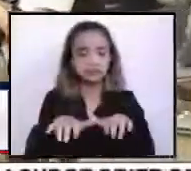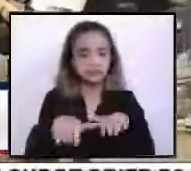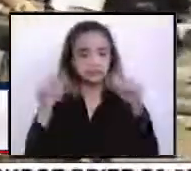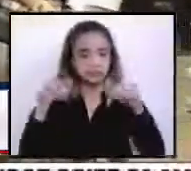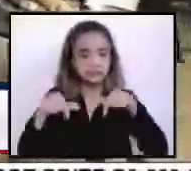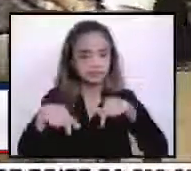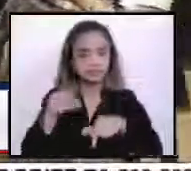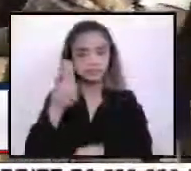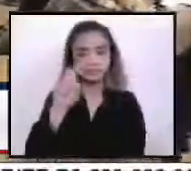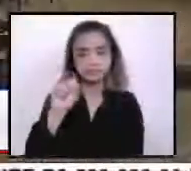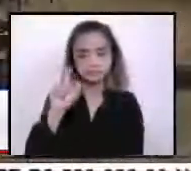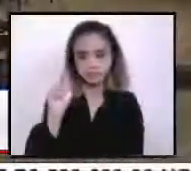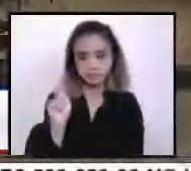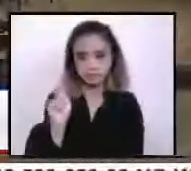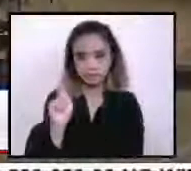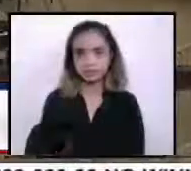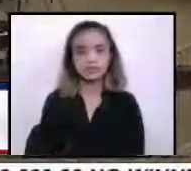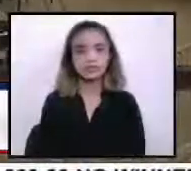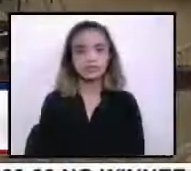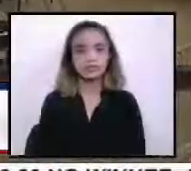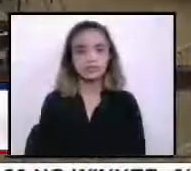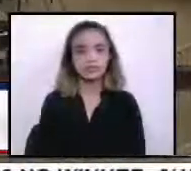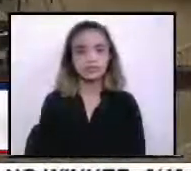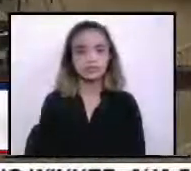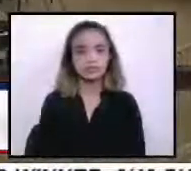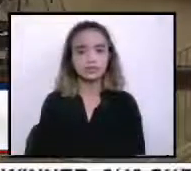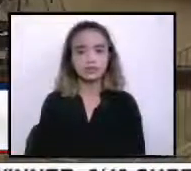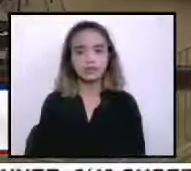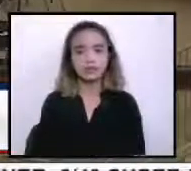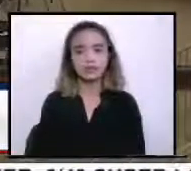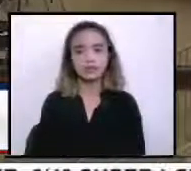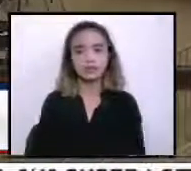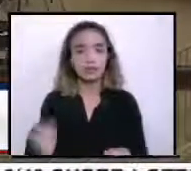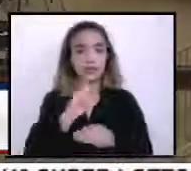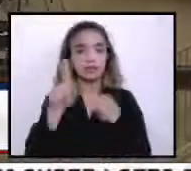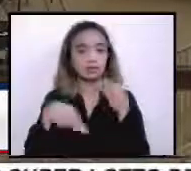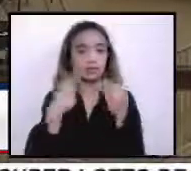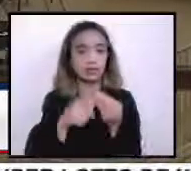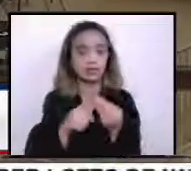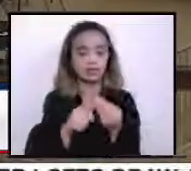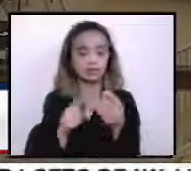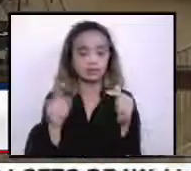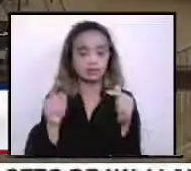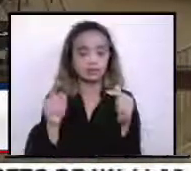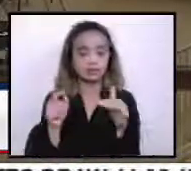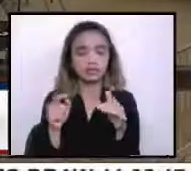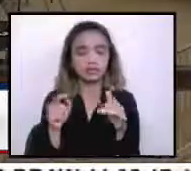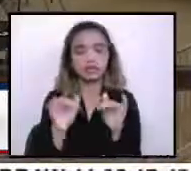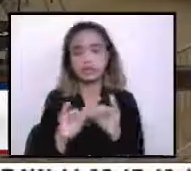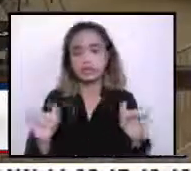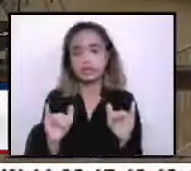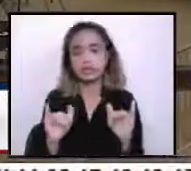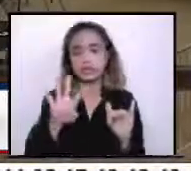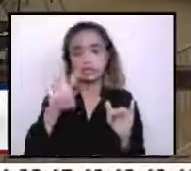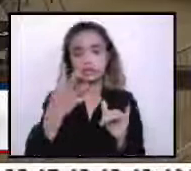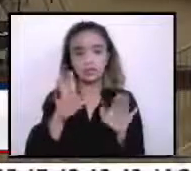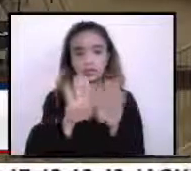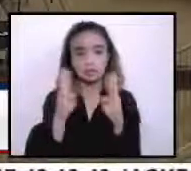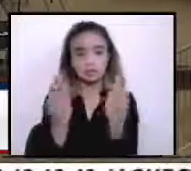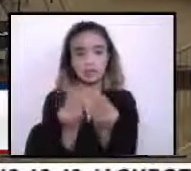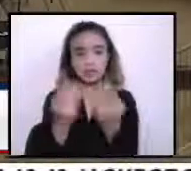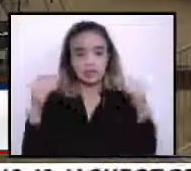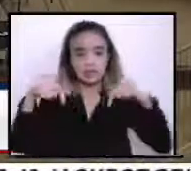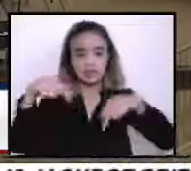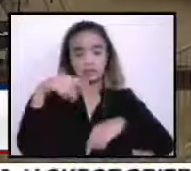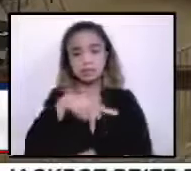UST. Aljos, samantala, kaugnay pa rin nakaantabay na dito ang ika-apat na batch dito sa